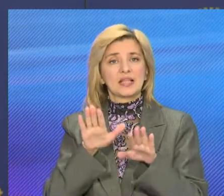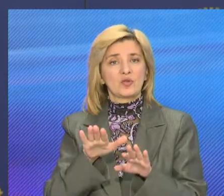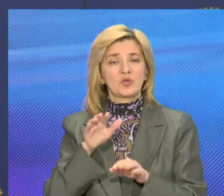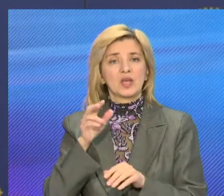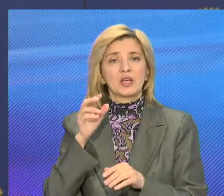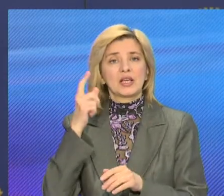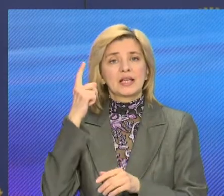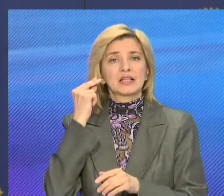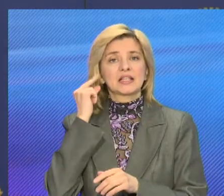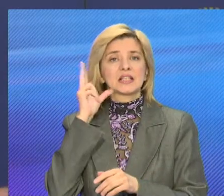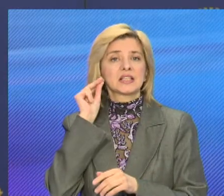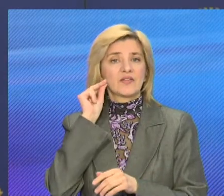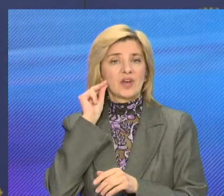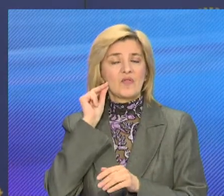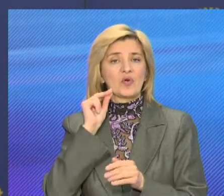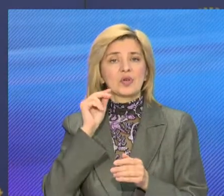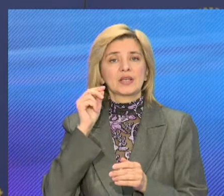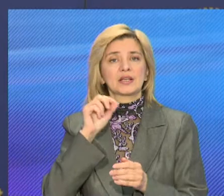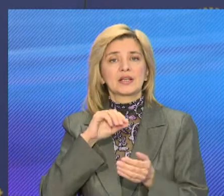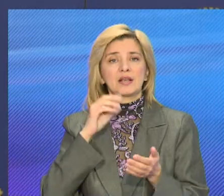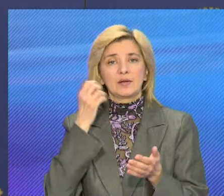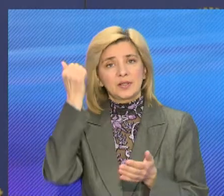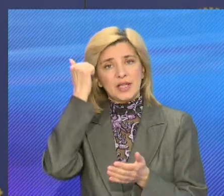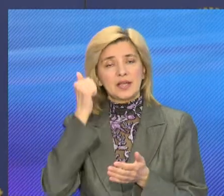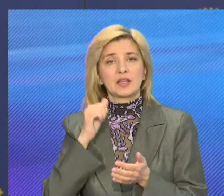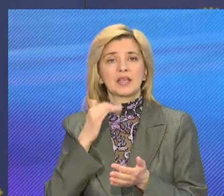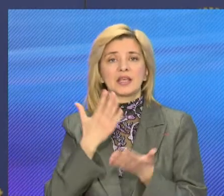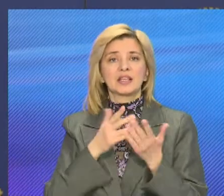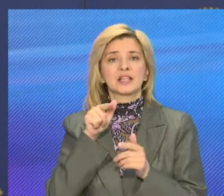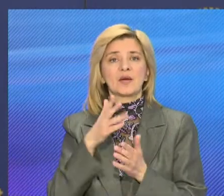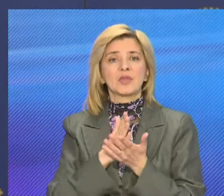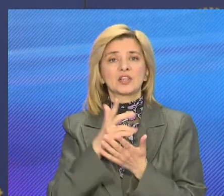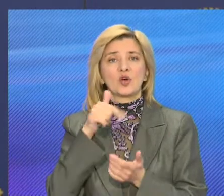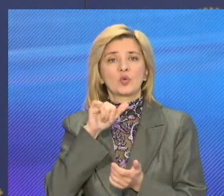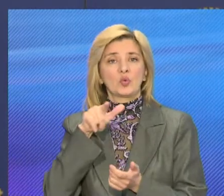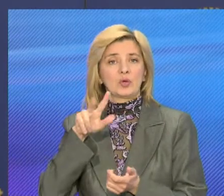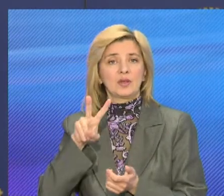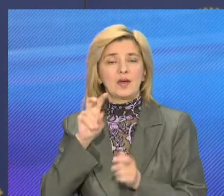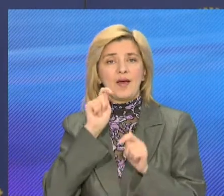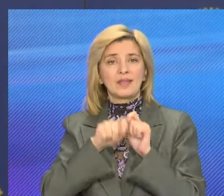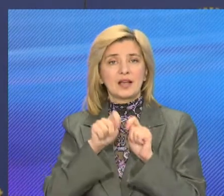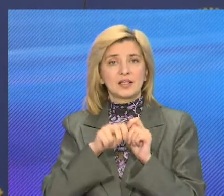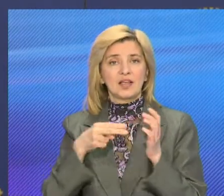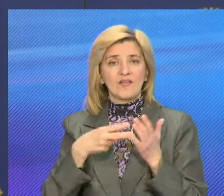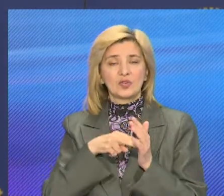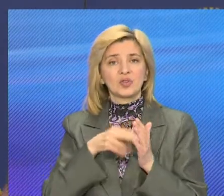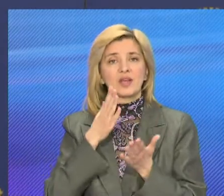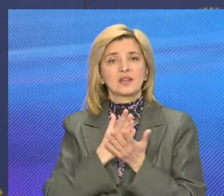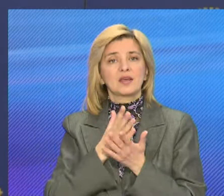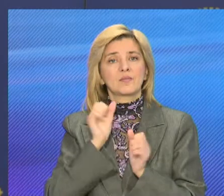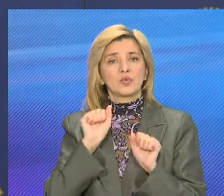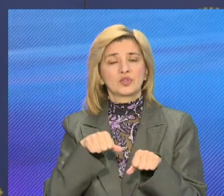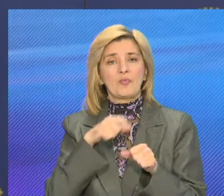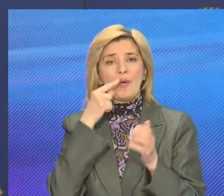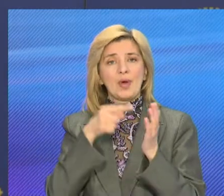даже элементарно к сайту подключена Google Аналитика, то это уже существует трансграничная передача персональных данных на зарубежные сервера. Так вот,